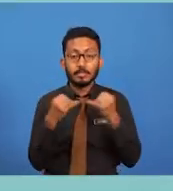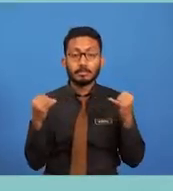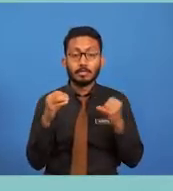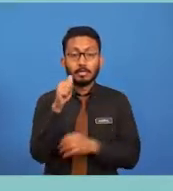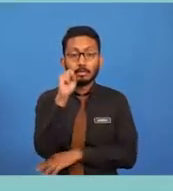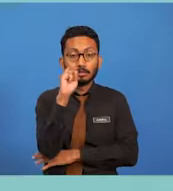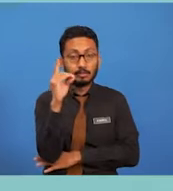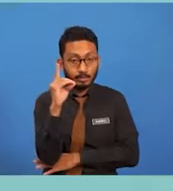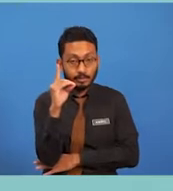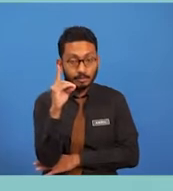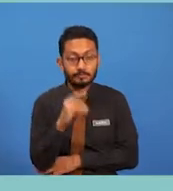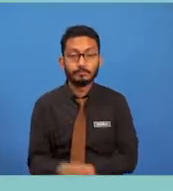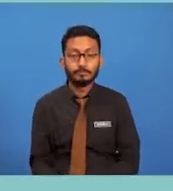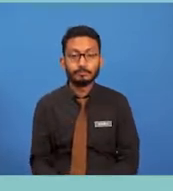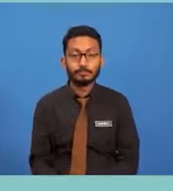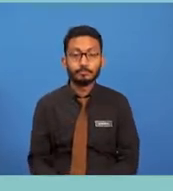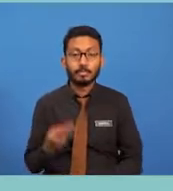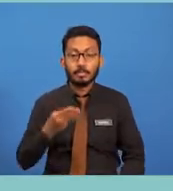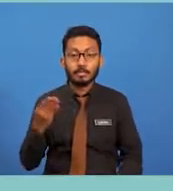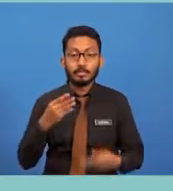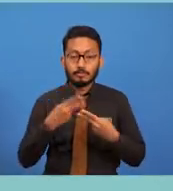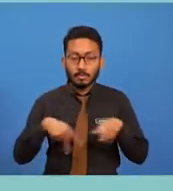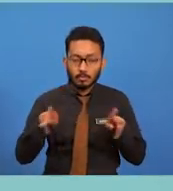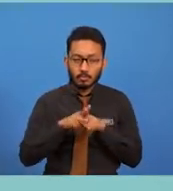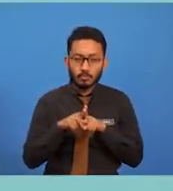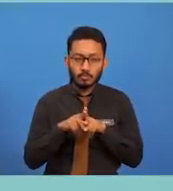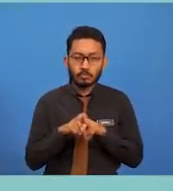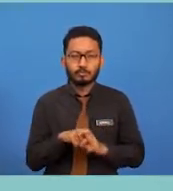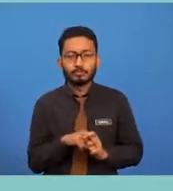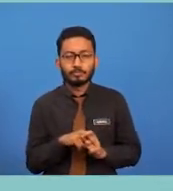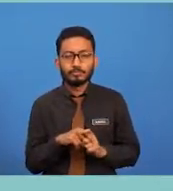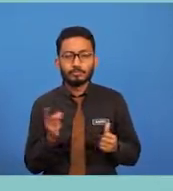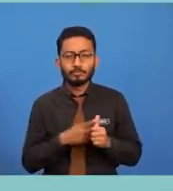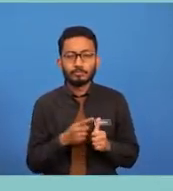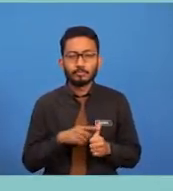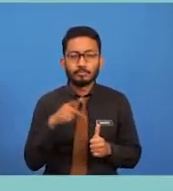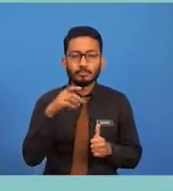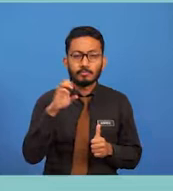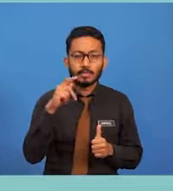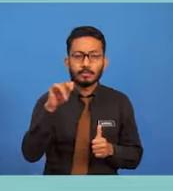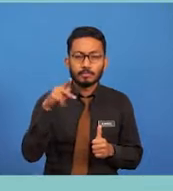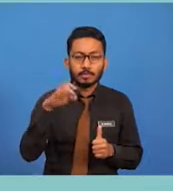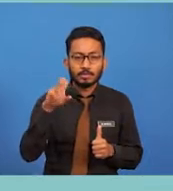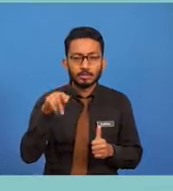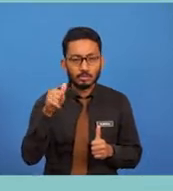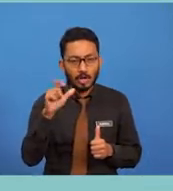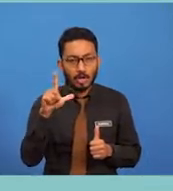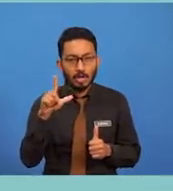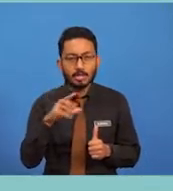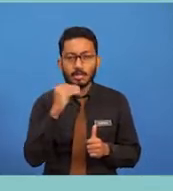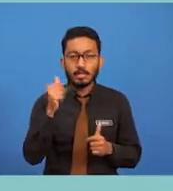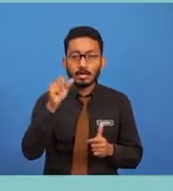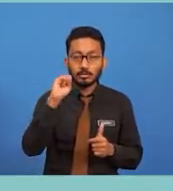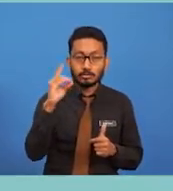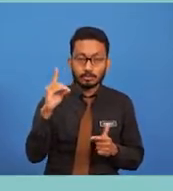Bahan-bahan yang diperlukan untuk eksperimen ini adalah pepejal asid oksalik, air suling